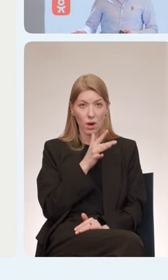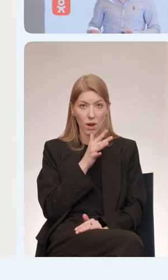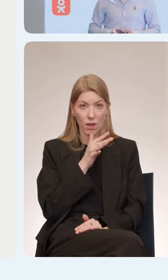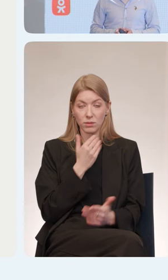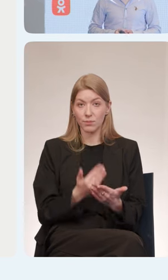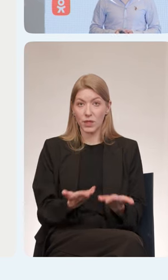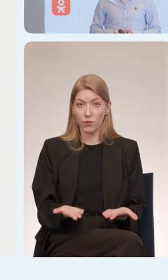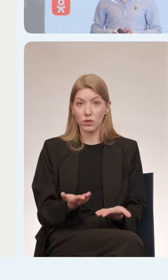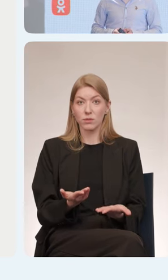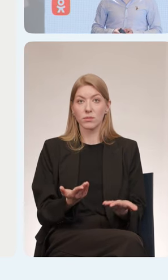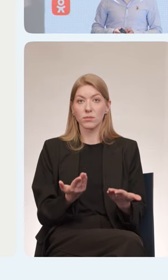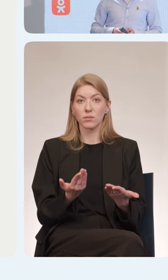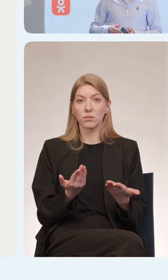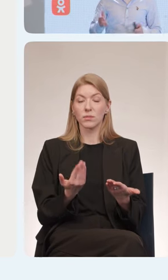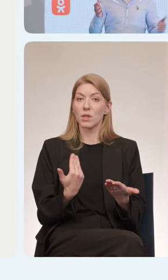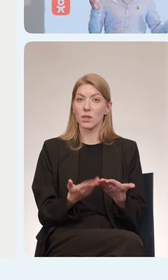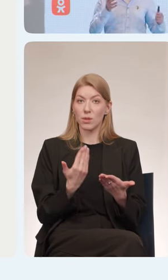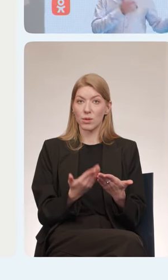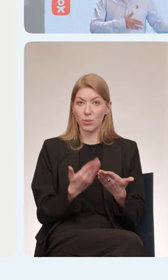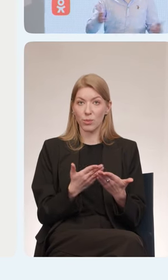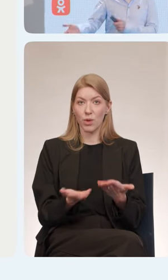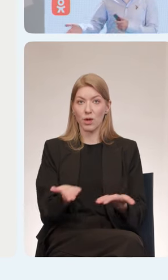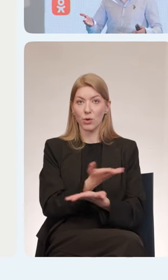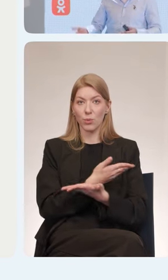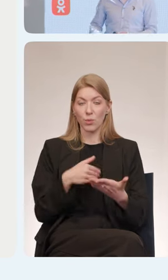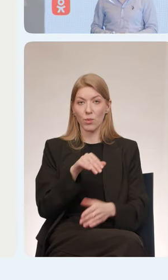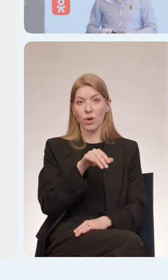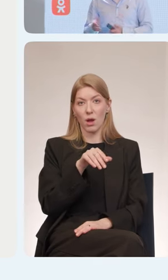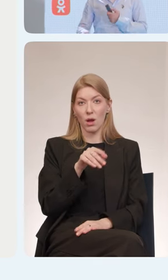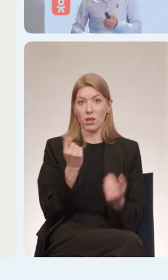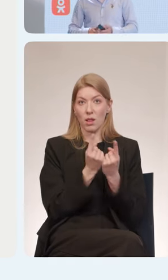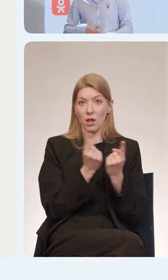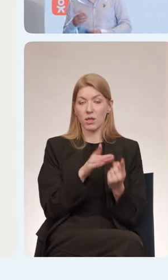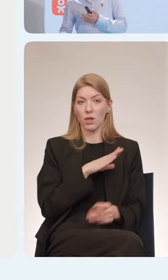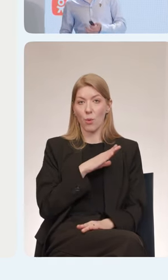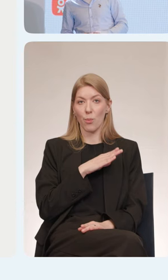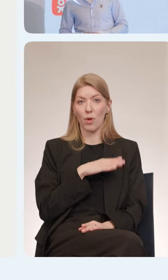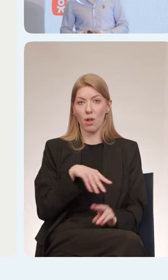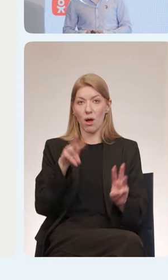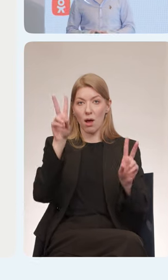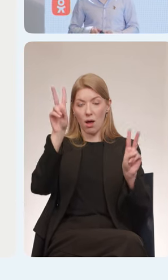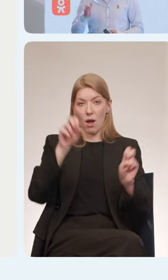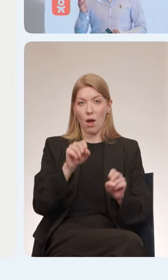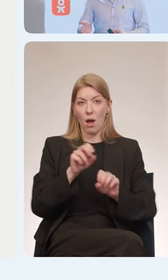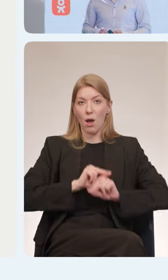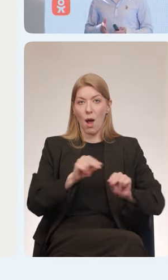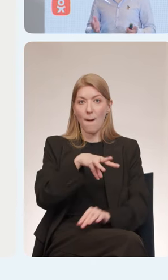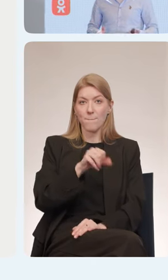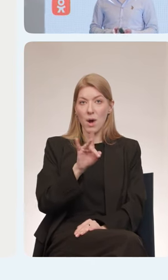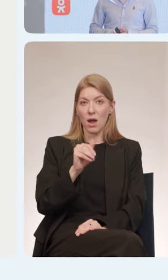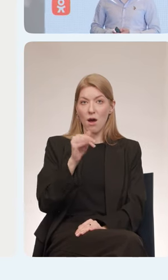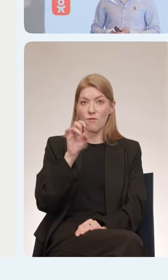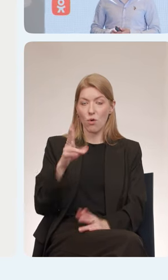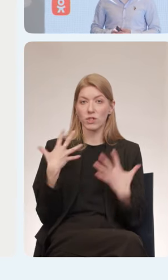вот здесь, в частности, мы Unaids проводил в Одноклассниках марафон здоровья, как они это называли, марафон на